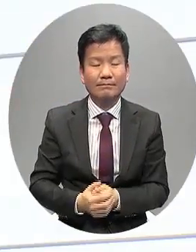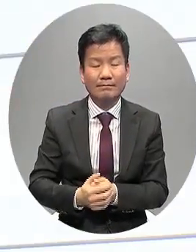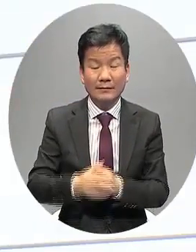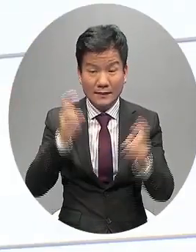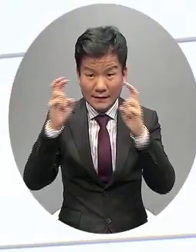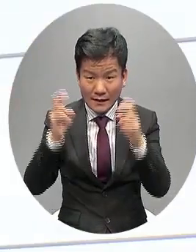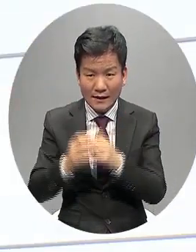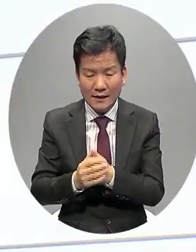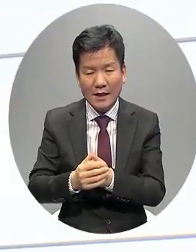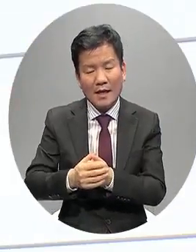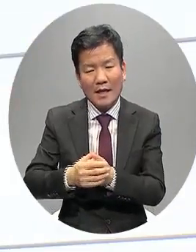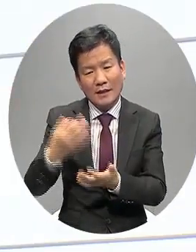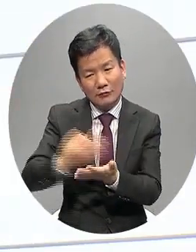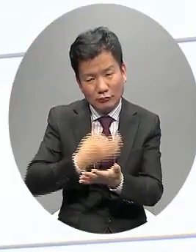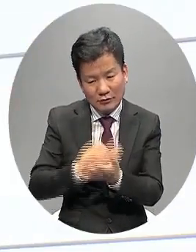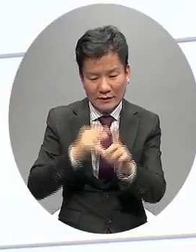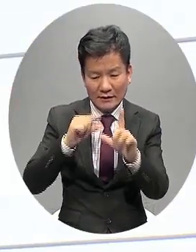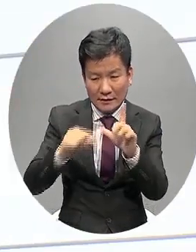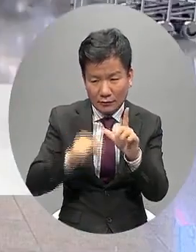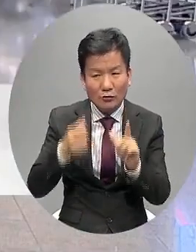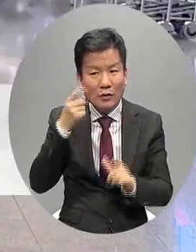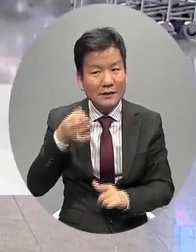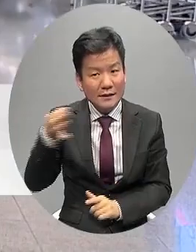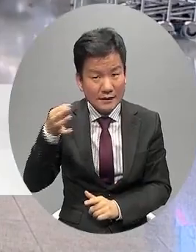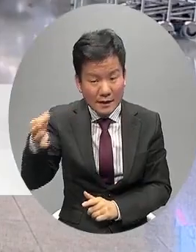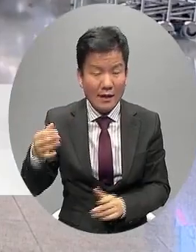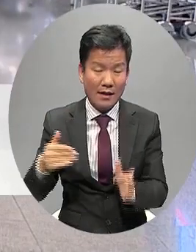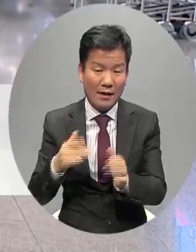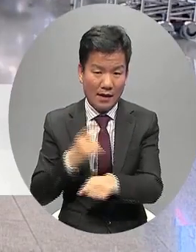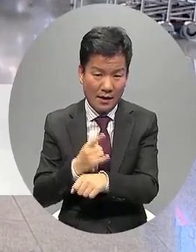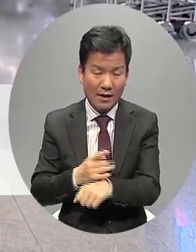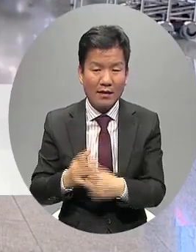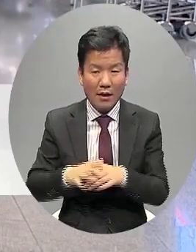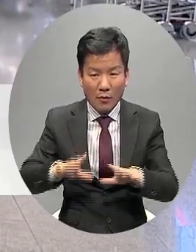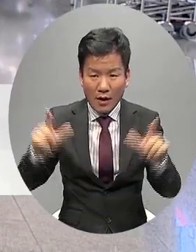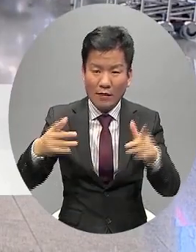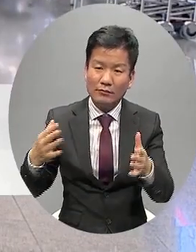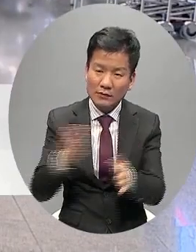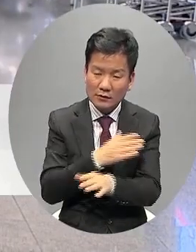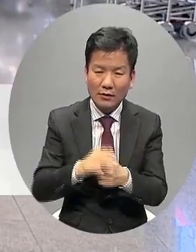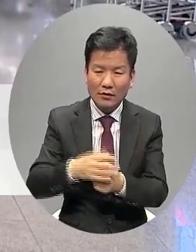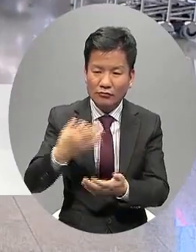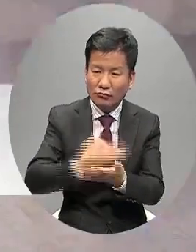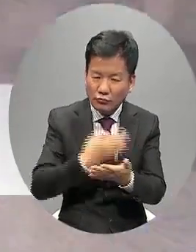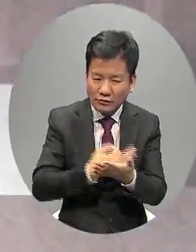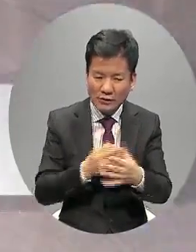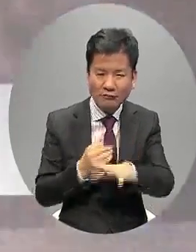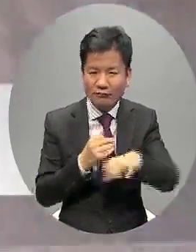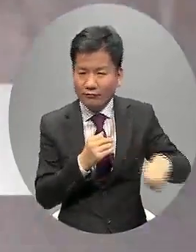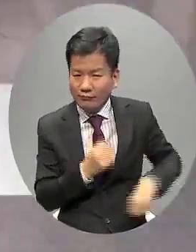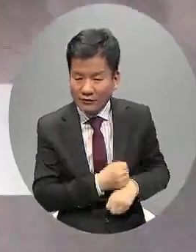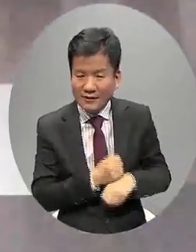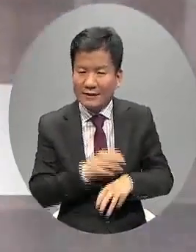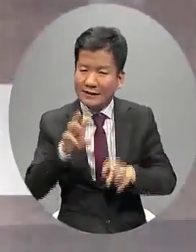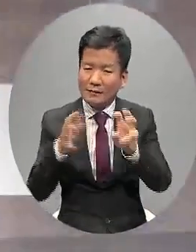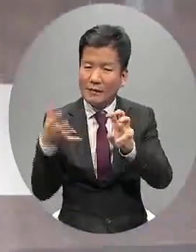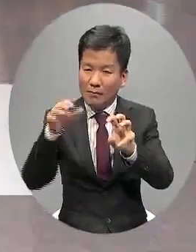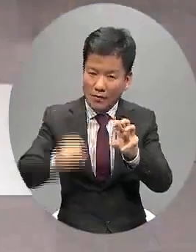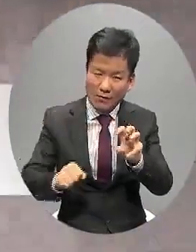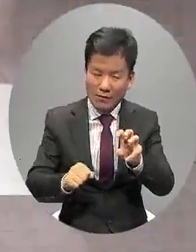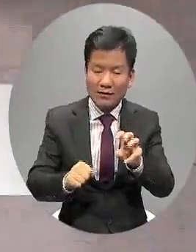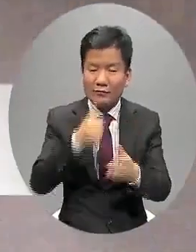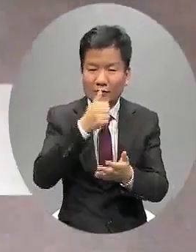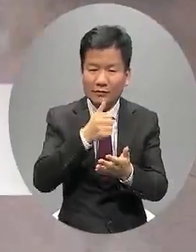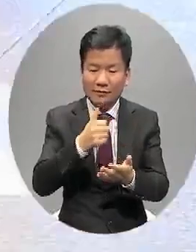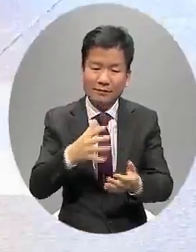업체들은 매출의 일정 비율을 임차료로 지불하는데 올해 초부터 매출액을 누락해 임차료 30억원 상당을